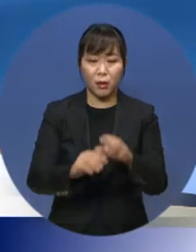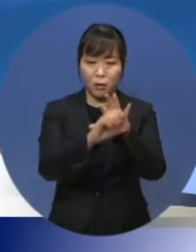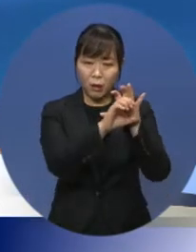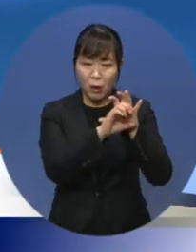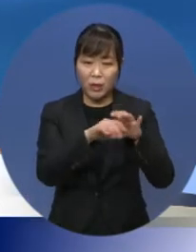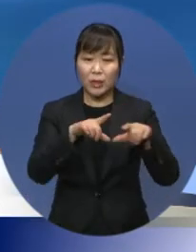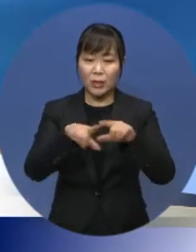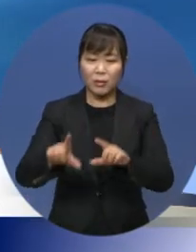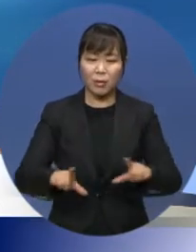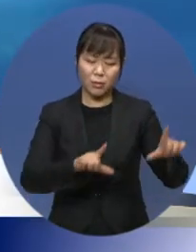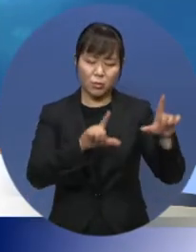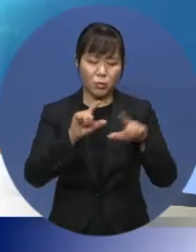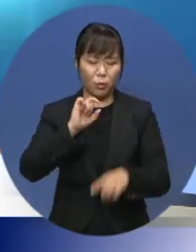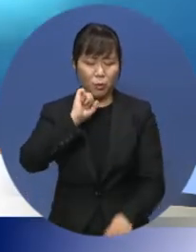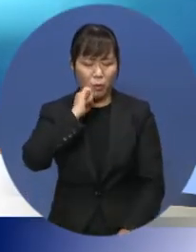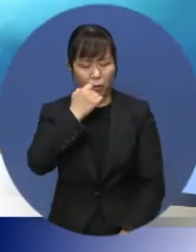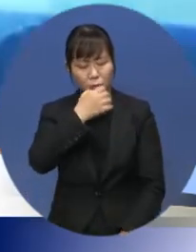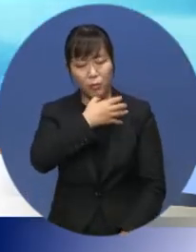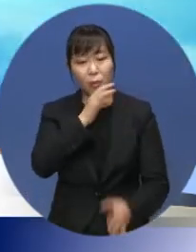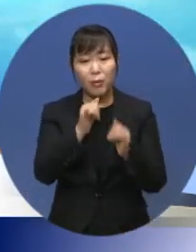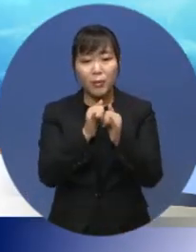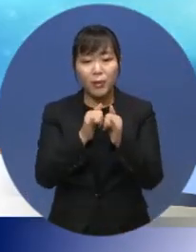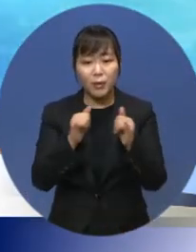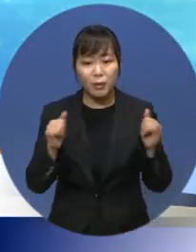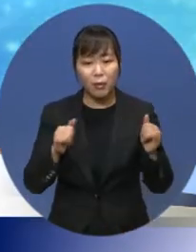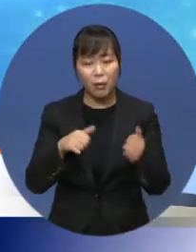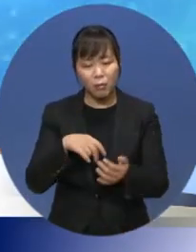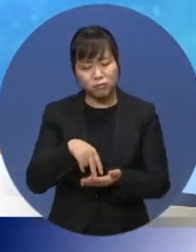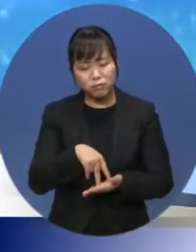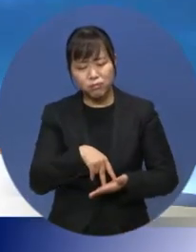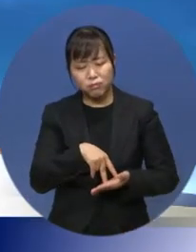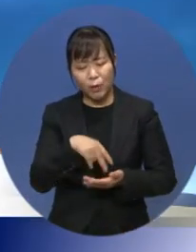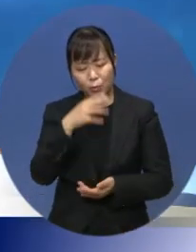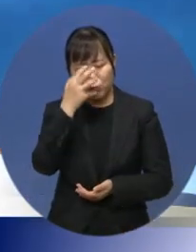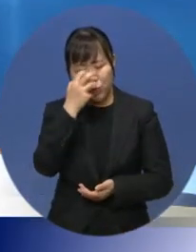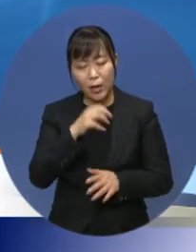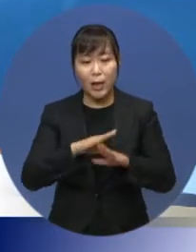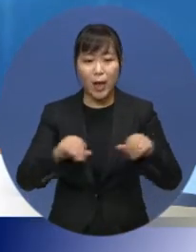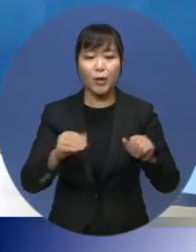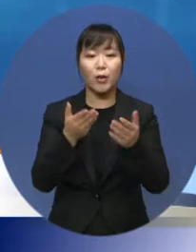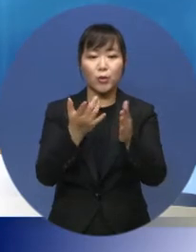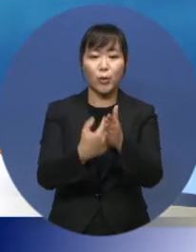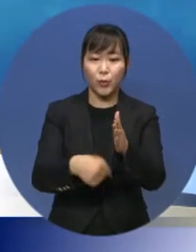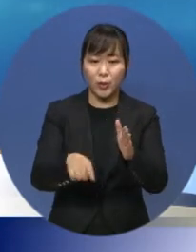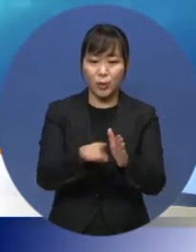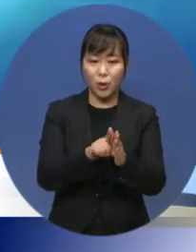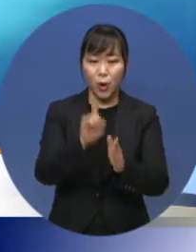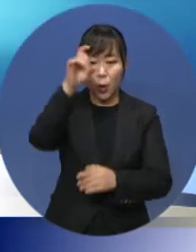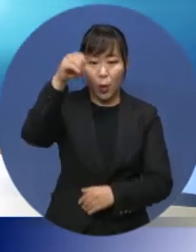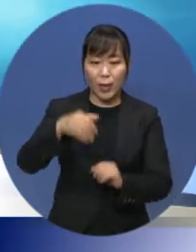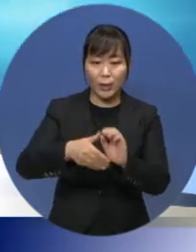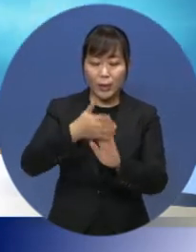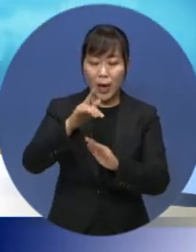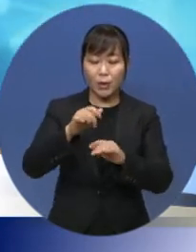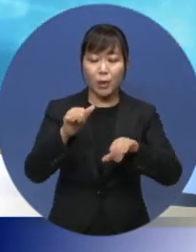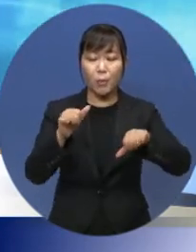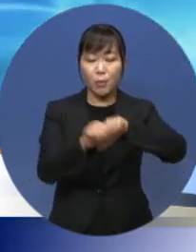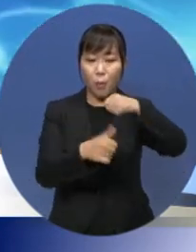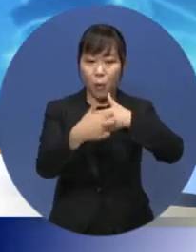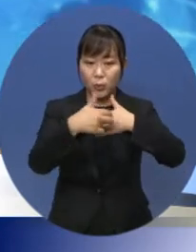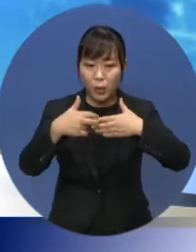코로나19로 일상생활조차 힘든 노인들의 고독감과 우울감을 해소하기 위해 고양시의 한